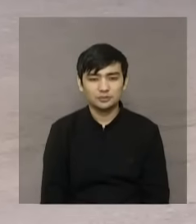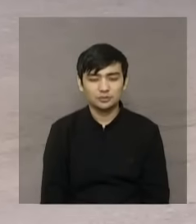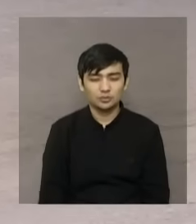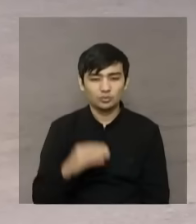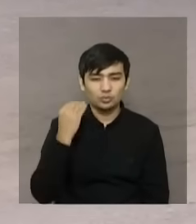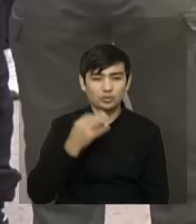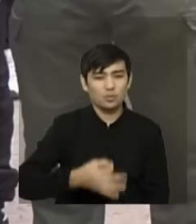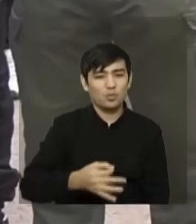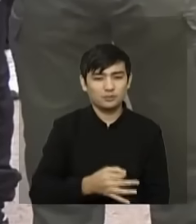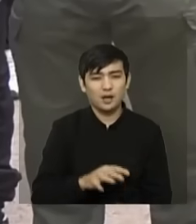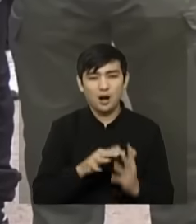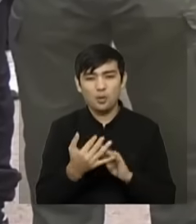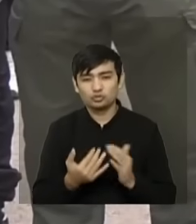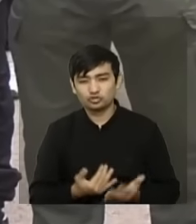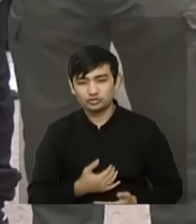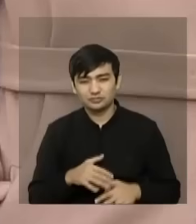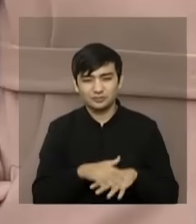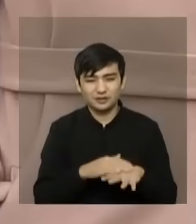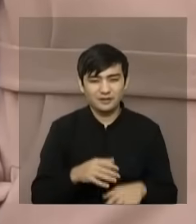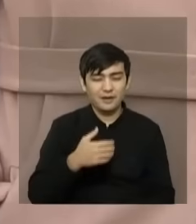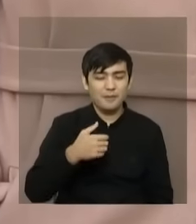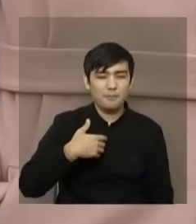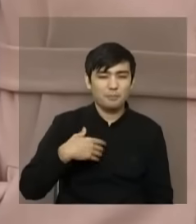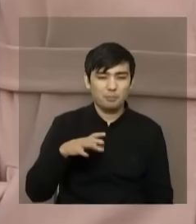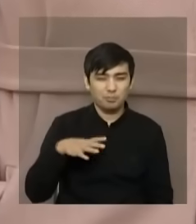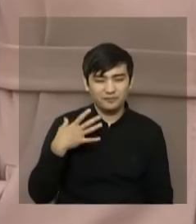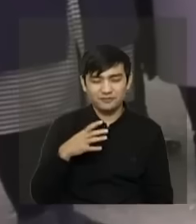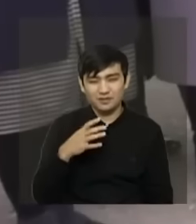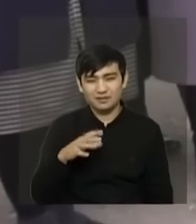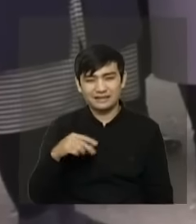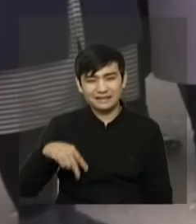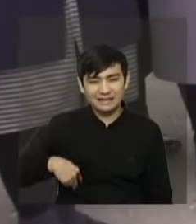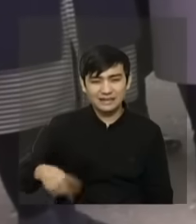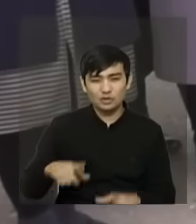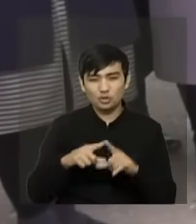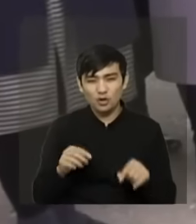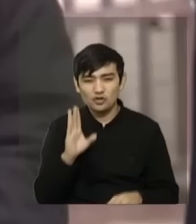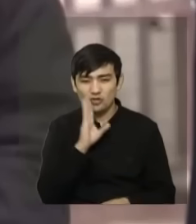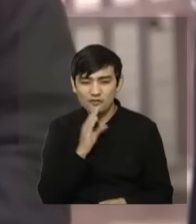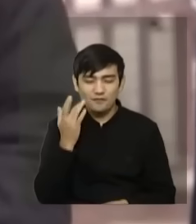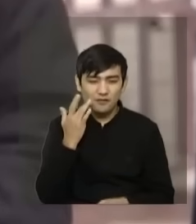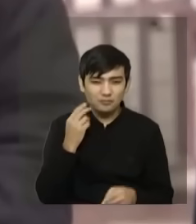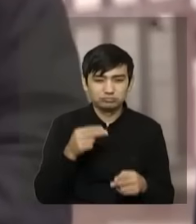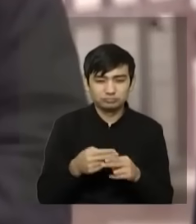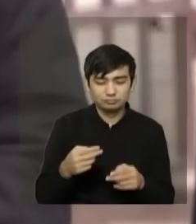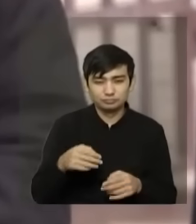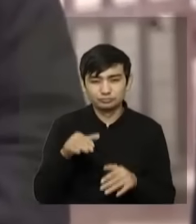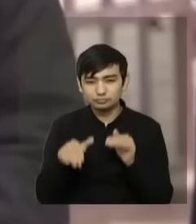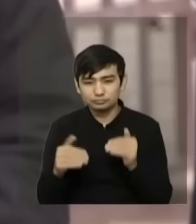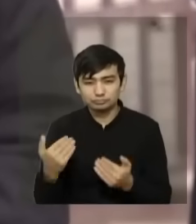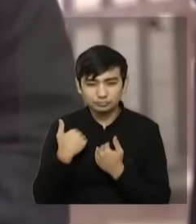Түркістан облысында ауыл халқы бұрынғы мектеп директорын әйелдерге қырындап, маза бермейді деп айыптайды. Қарыңдаршы, мені